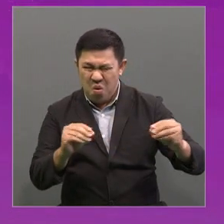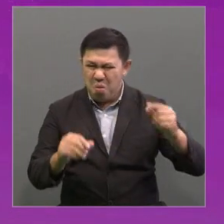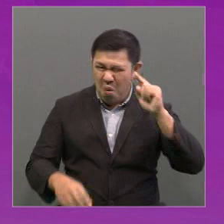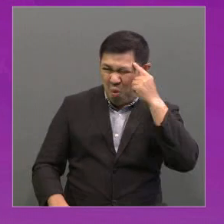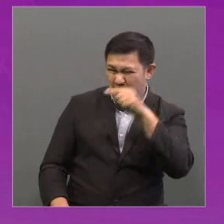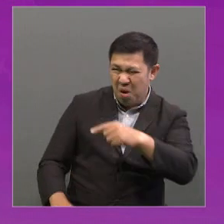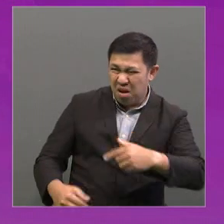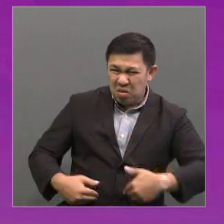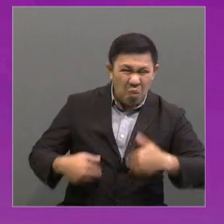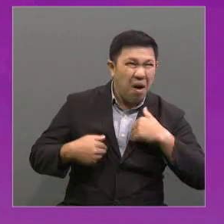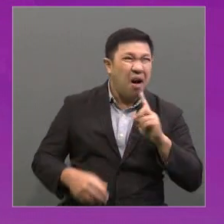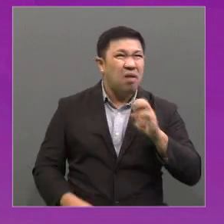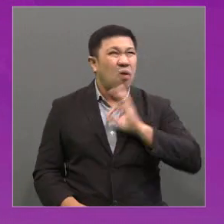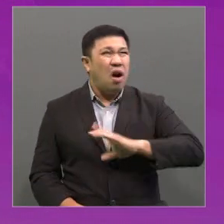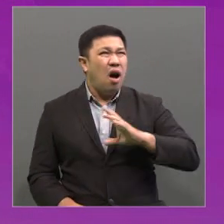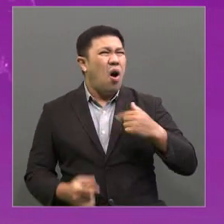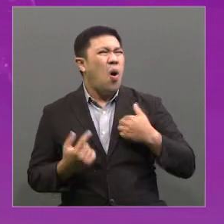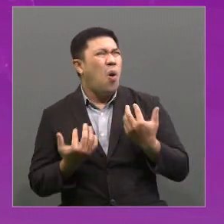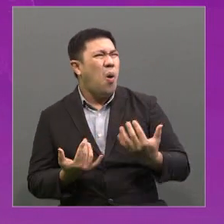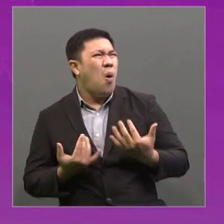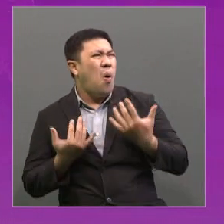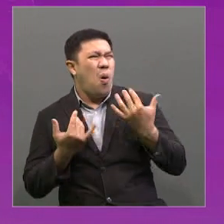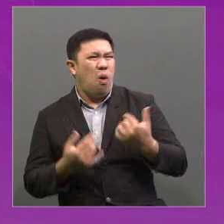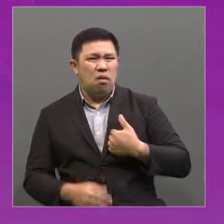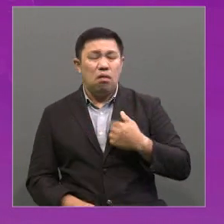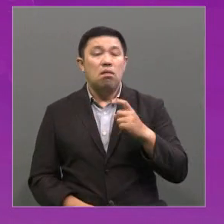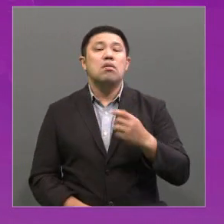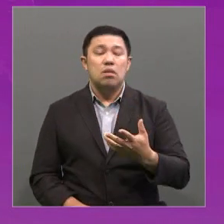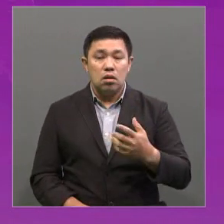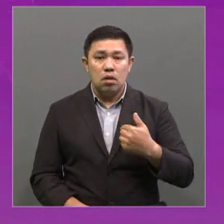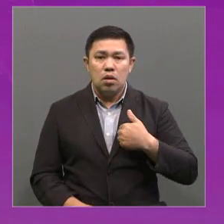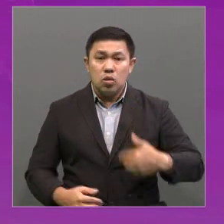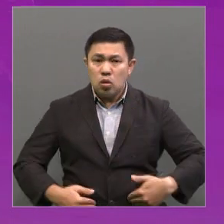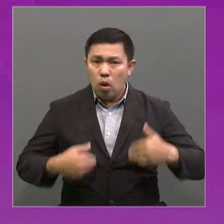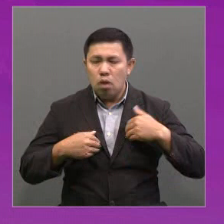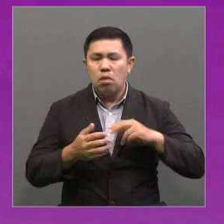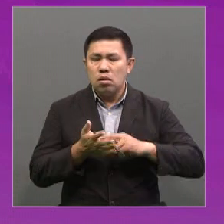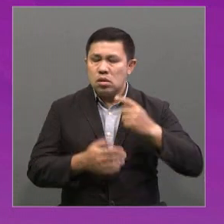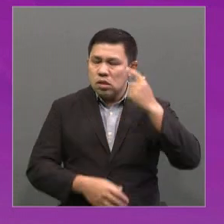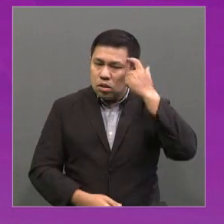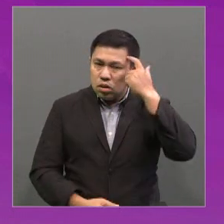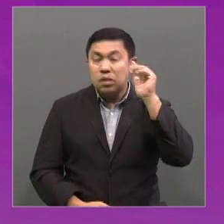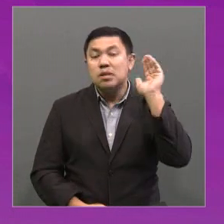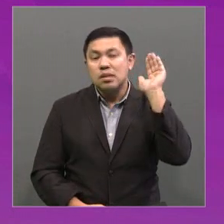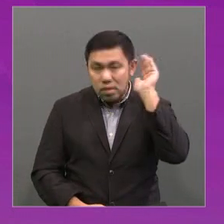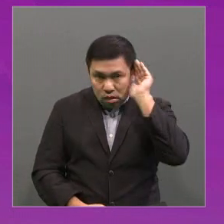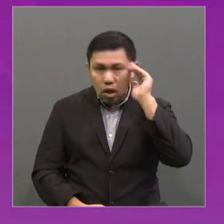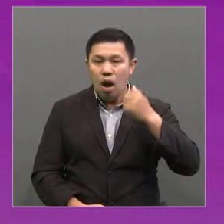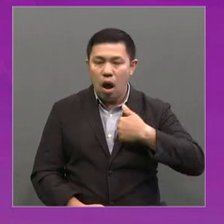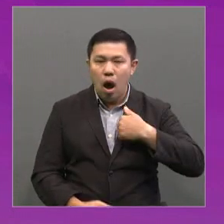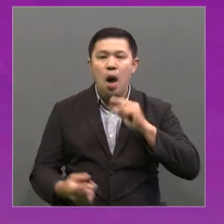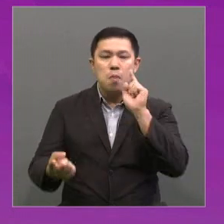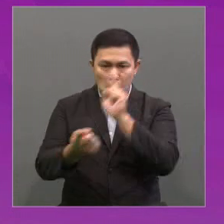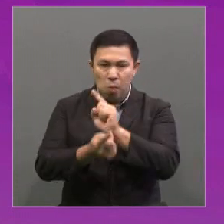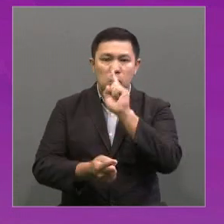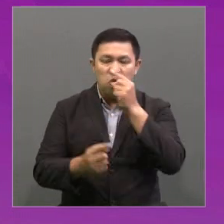ไม่รู้ชะตากรรมตัวเองอ่ะมันความรู้สึกของคนรอเนี่ยมันทรมานจริงๆแต่เขาคบอกว่าเค้าอยู่ได้ด้วยความเชื่อครับเพราะเขาเชื่อว่าสุดท้ายแล้วจะได้กลับมา